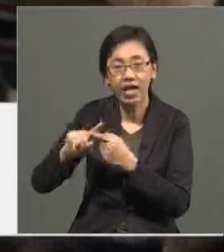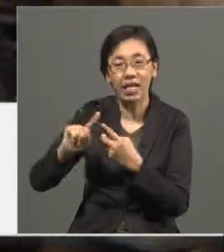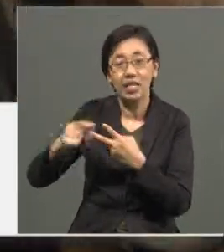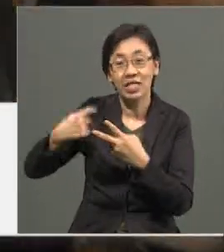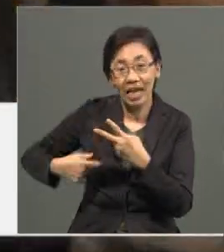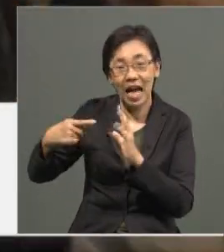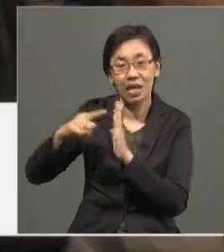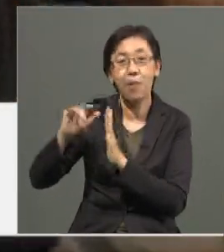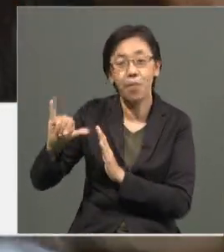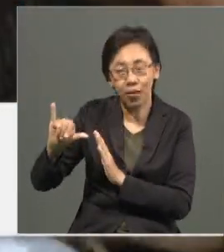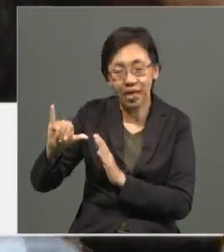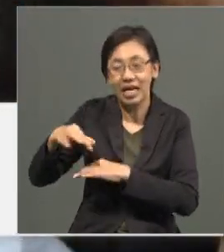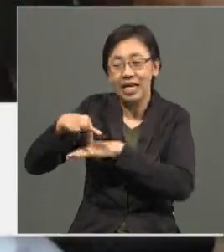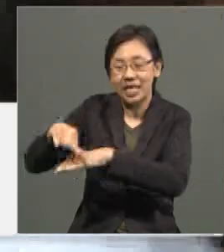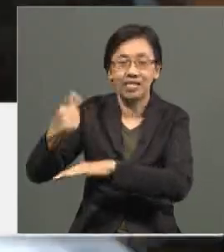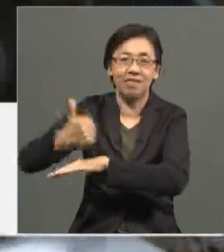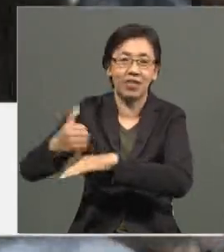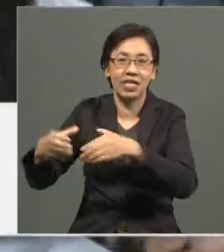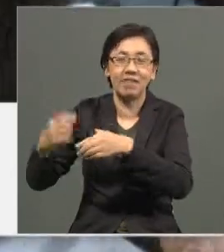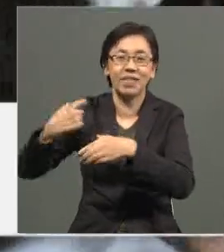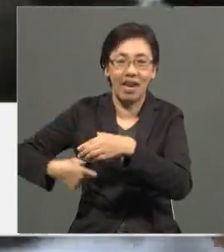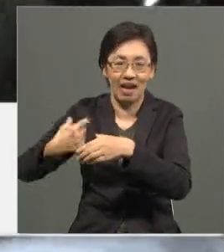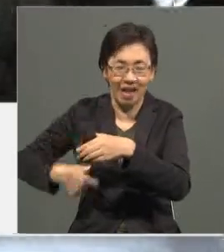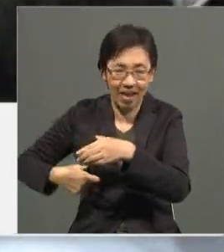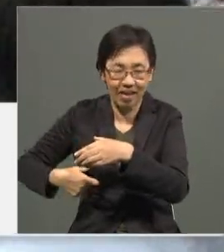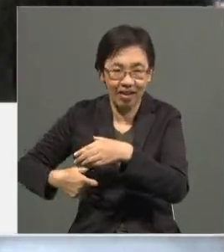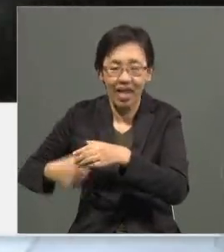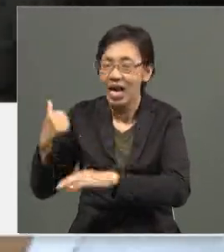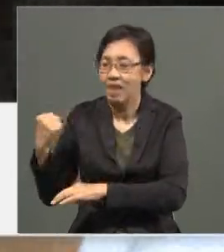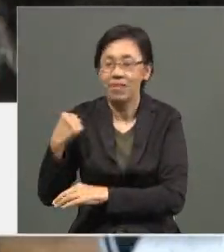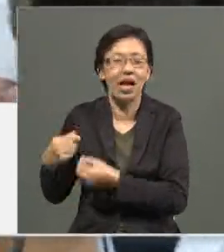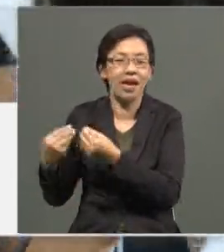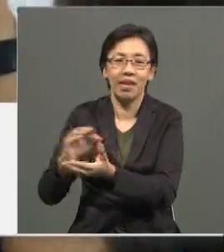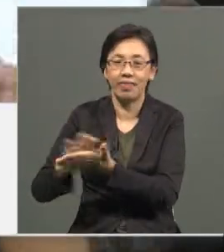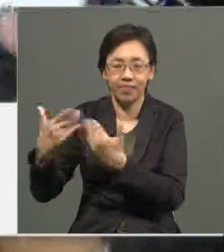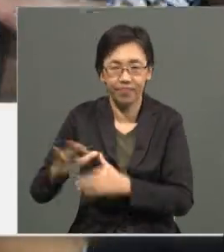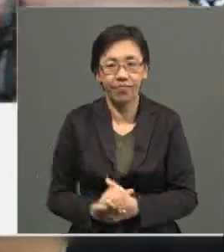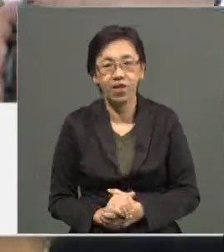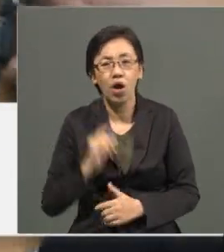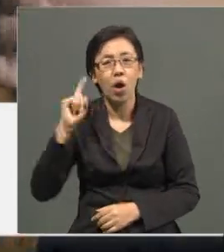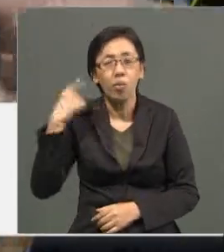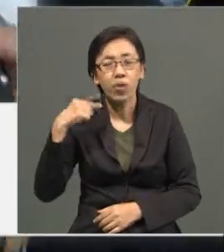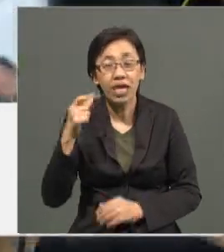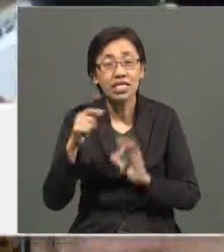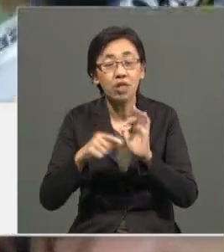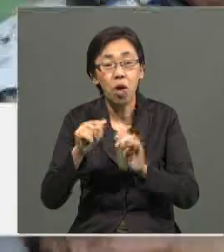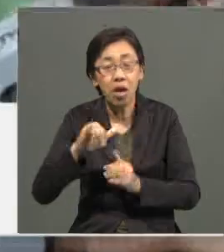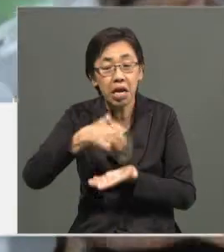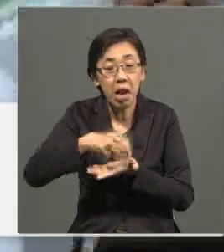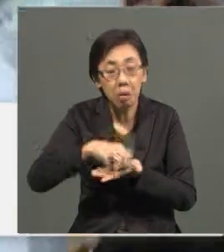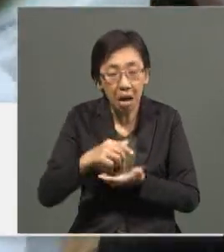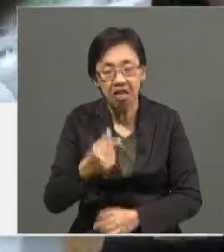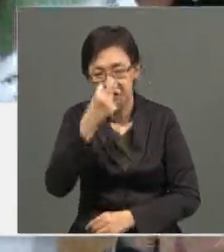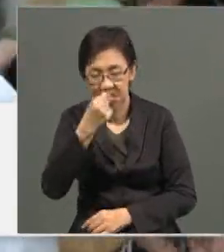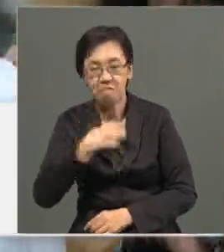ปุ้ยซึ่งแต่งตั้งเป็นหัวหน้าทีมทนายความแทนทนายเล็กและมอบอำนาจเรียบร้อยนะครับแล้วเจ๊อ้อยเนี่ยเล่าให้คุณสนธิฟังเรื่องที่ทนายตั้มต้องการเป็น